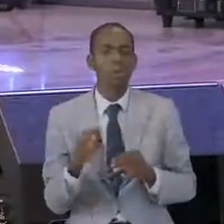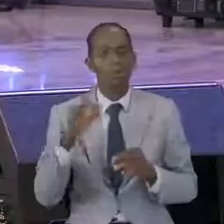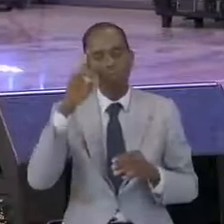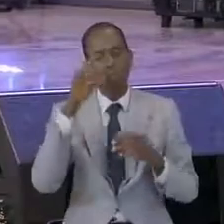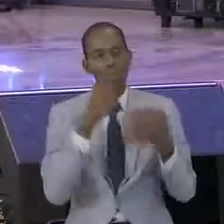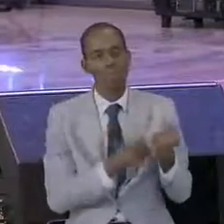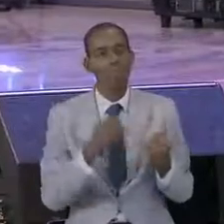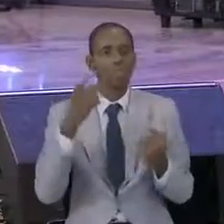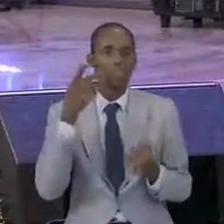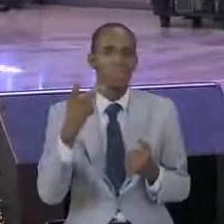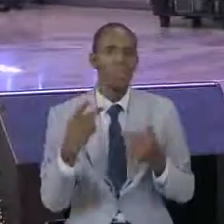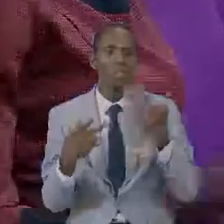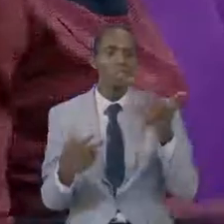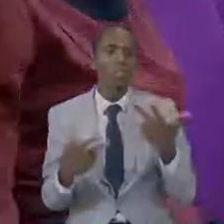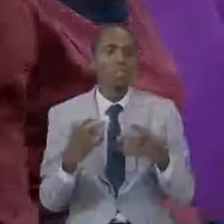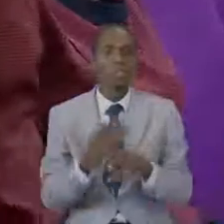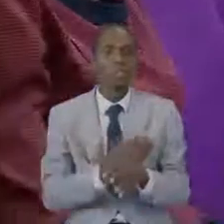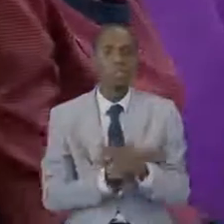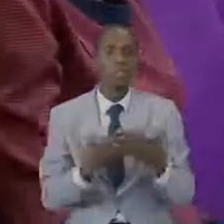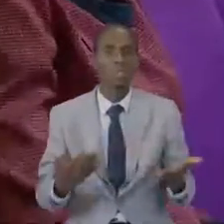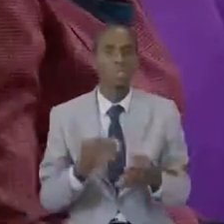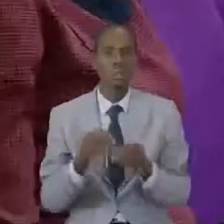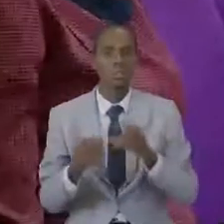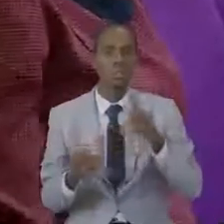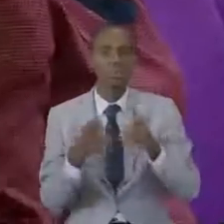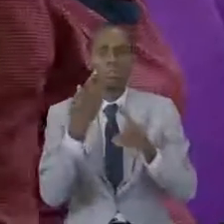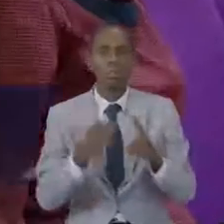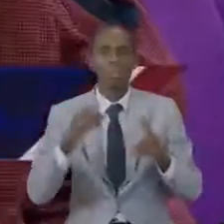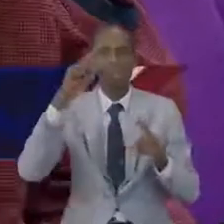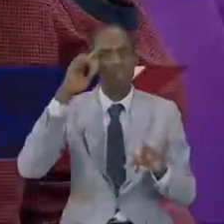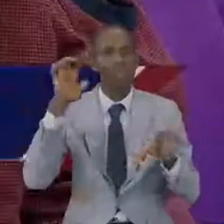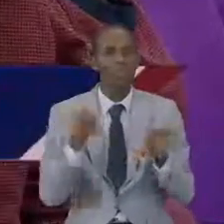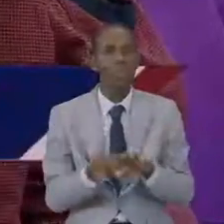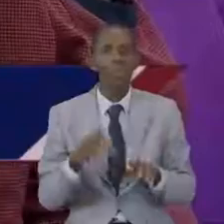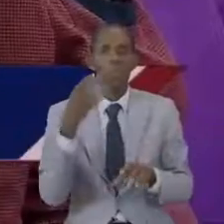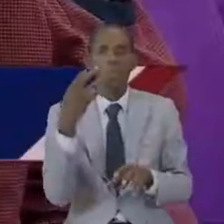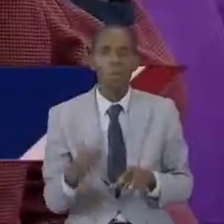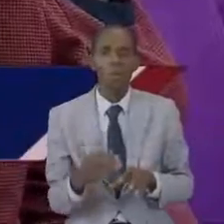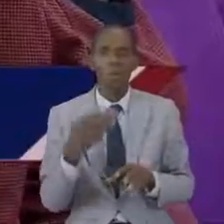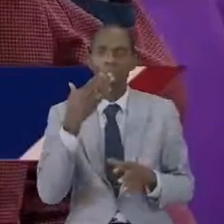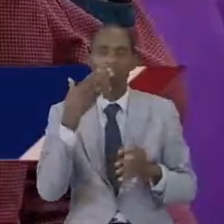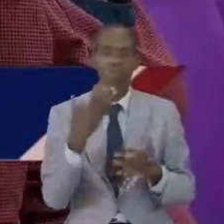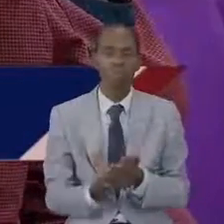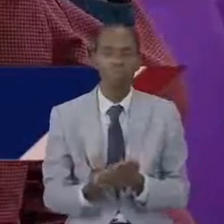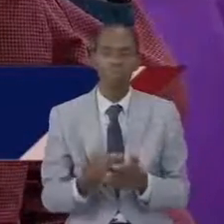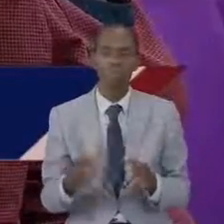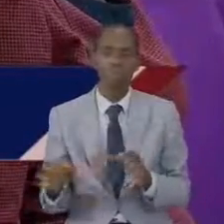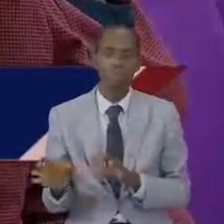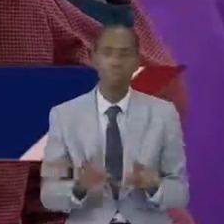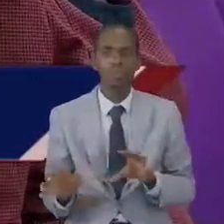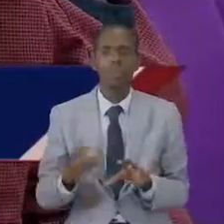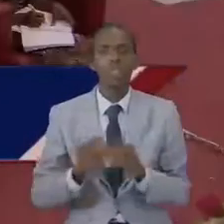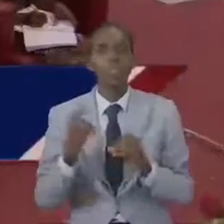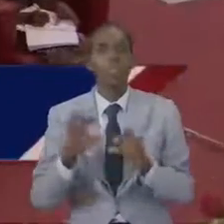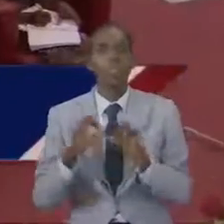envoie trois éléments et c'est dans cette partie premièrement nous voyons l'alliance de fer le bien